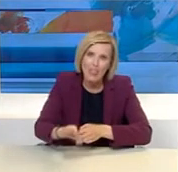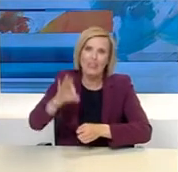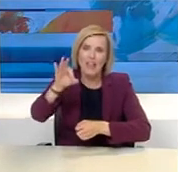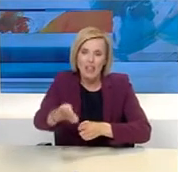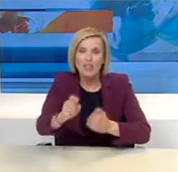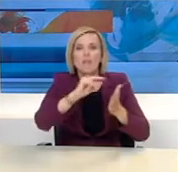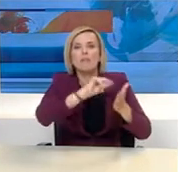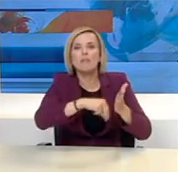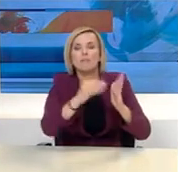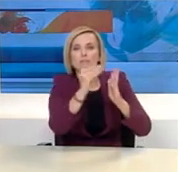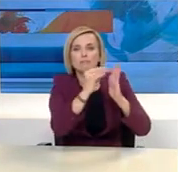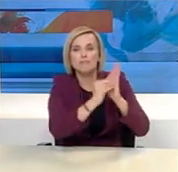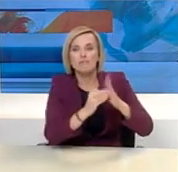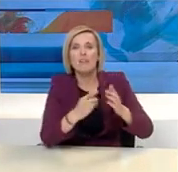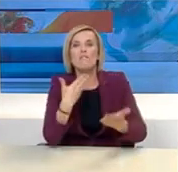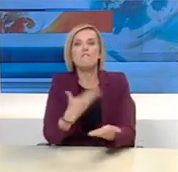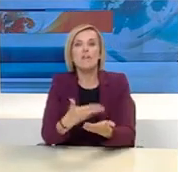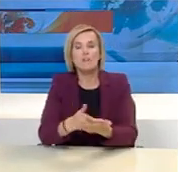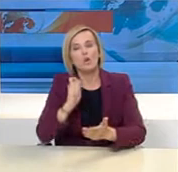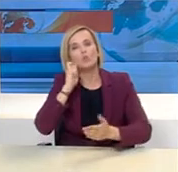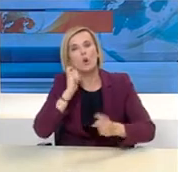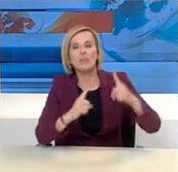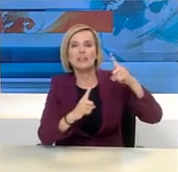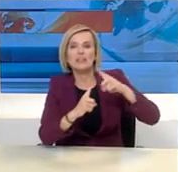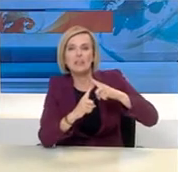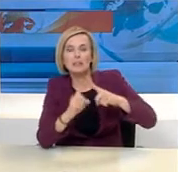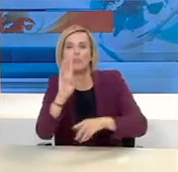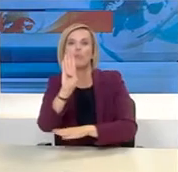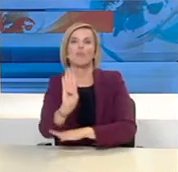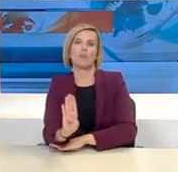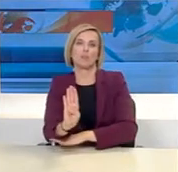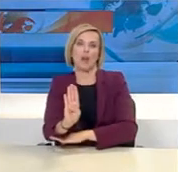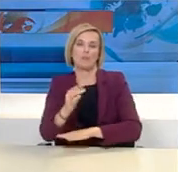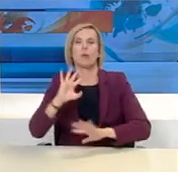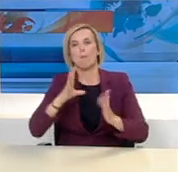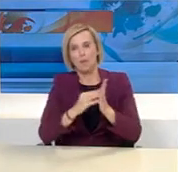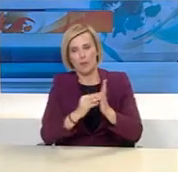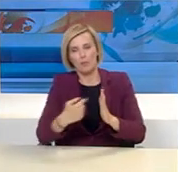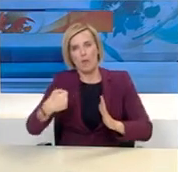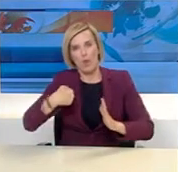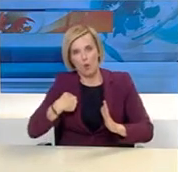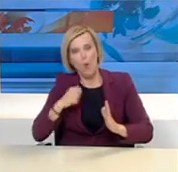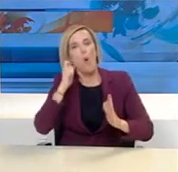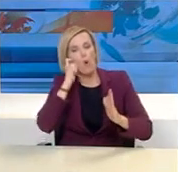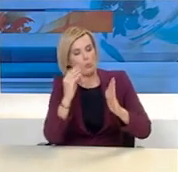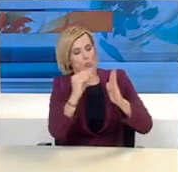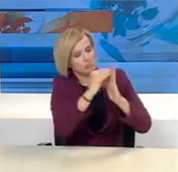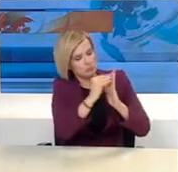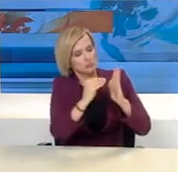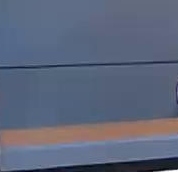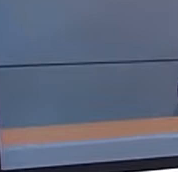με το νοματεπώνυμο, τον τόπο κατοικίας και τον τόπο προορισμού του πολίτη καθώς και τον συγκεκριμένο λόγο της